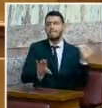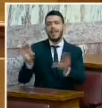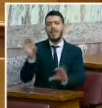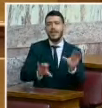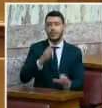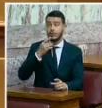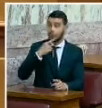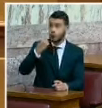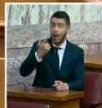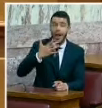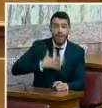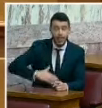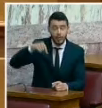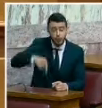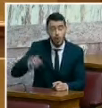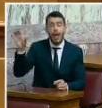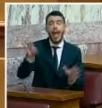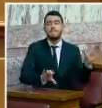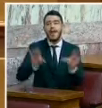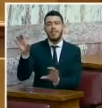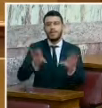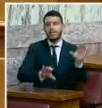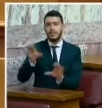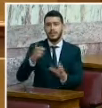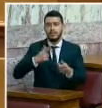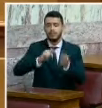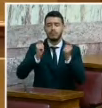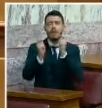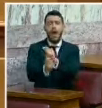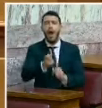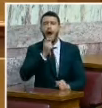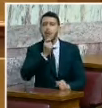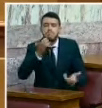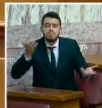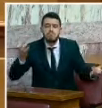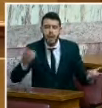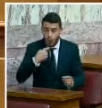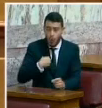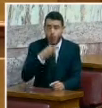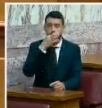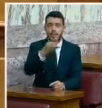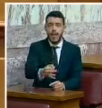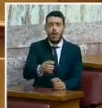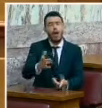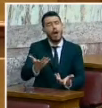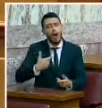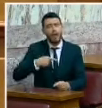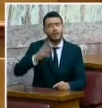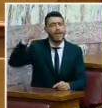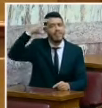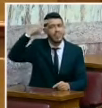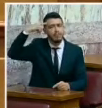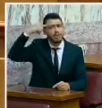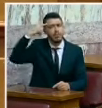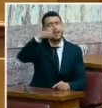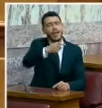τώρα, προσβλέποντας, ναι, σε μια πολιτική αλλαγή. Αυτό λέω εγώ. Αλλά για να θυμηθούμε λίγο, εσείς που